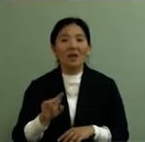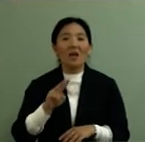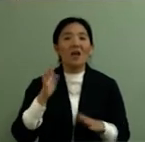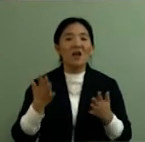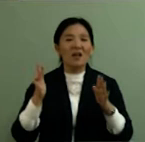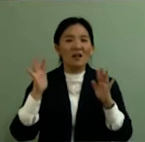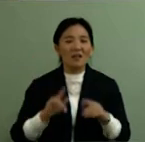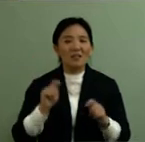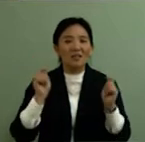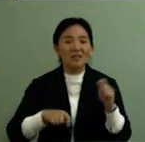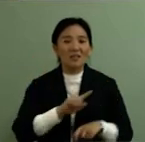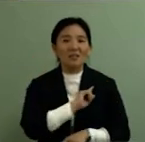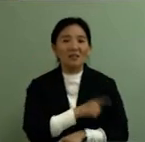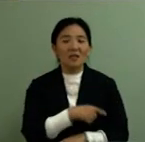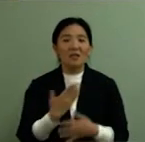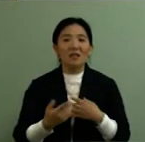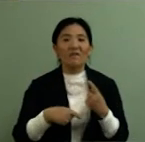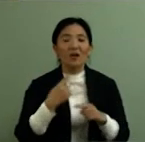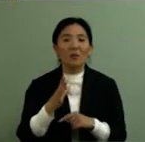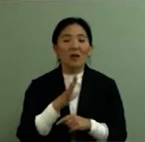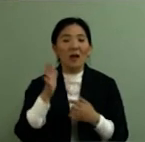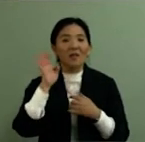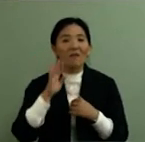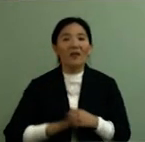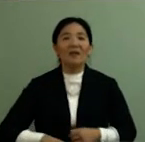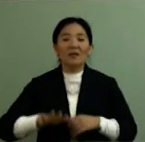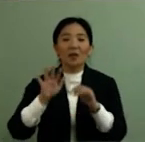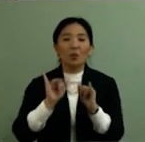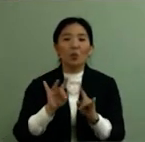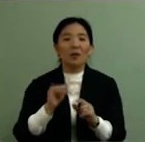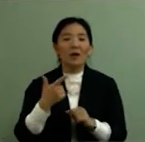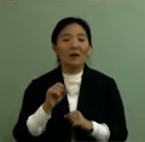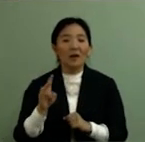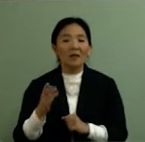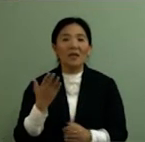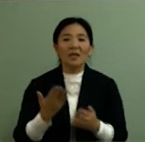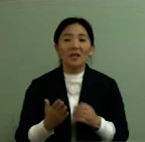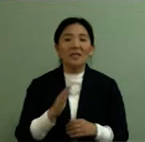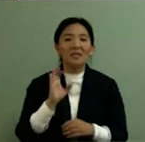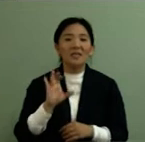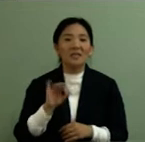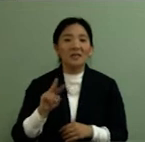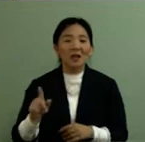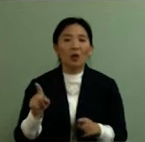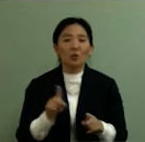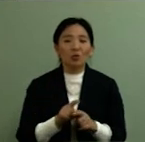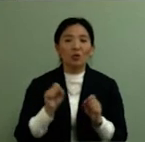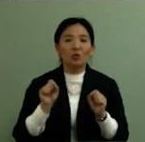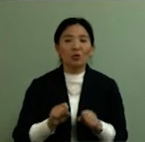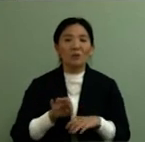ливни очень сильные, или мы с вами говорили наводнения, ураганы, или сель, который тоже